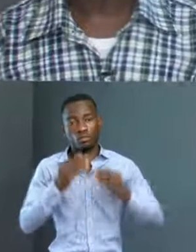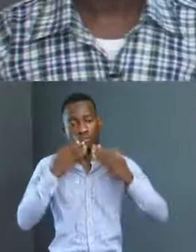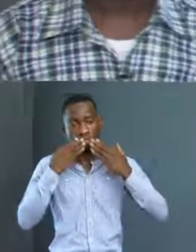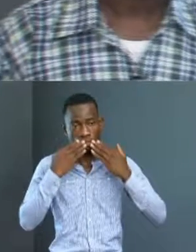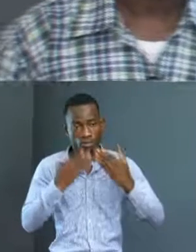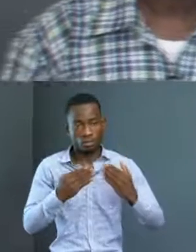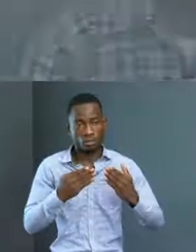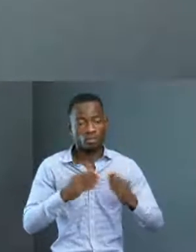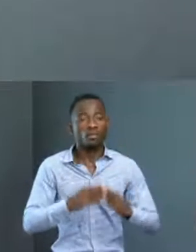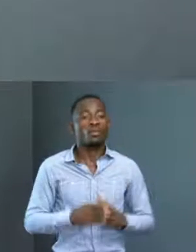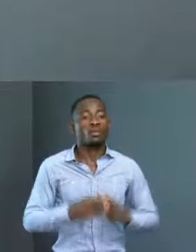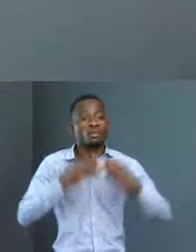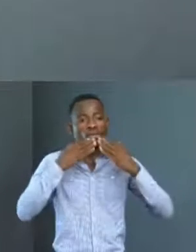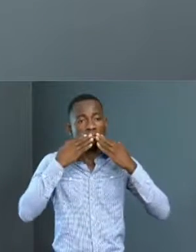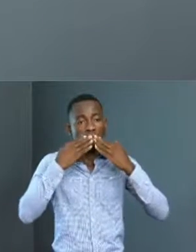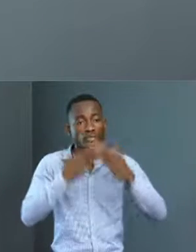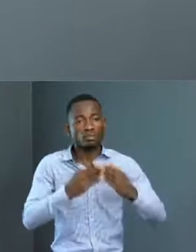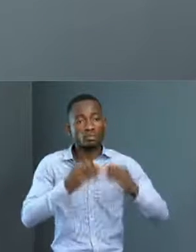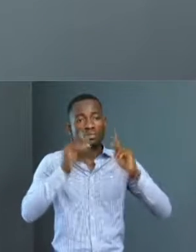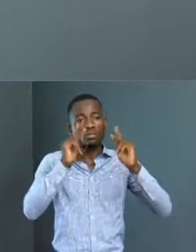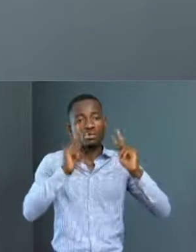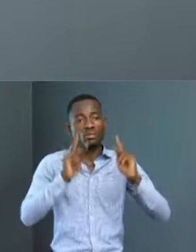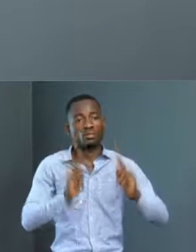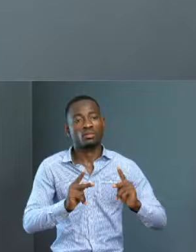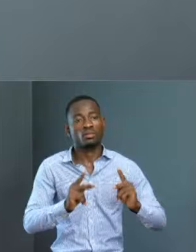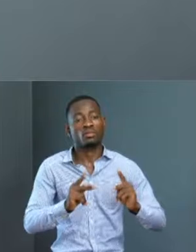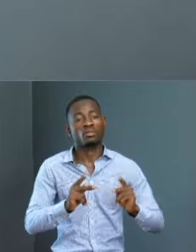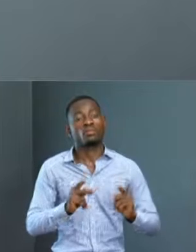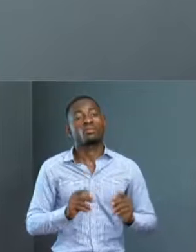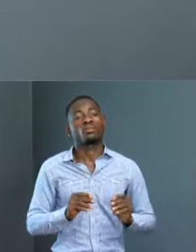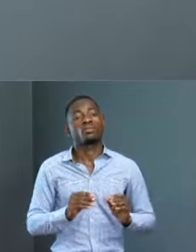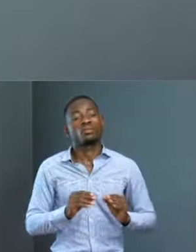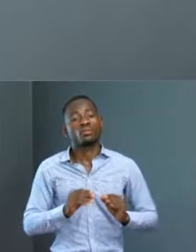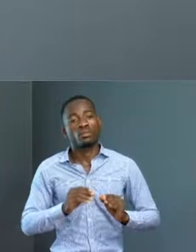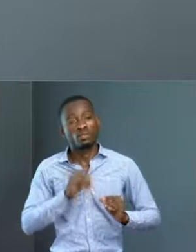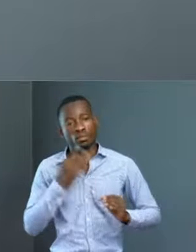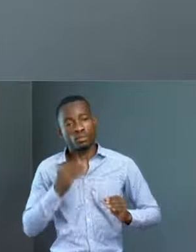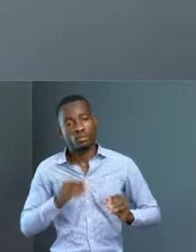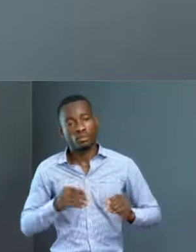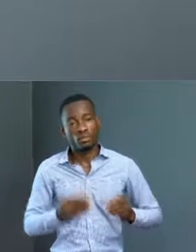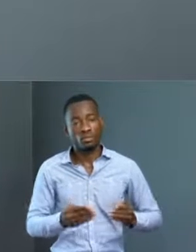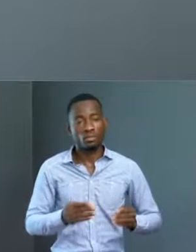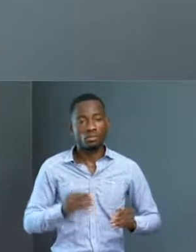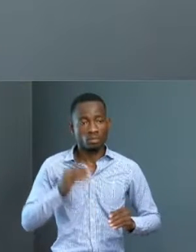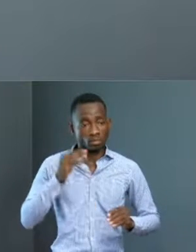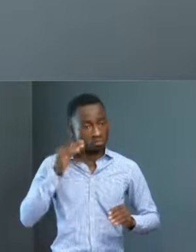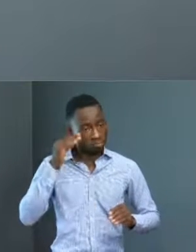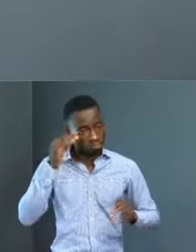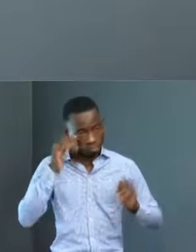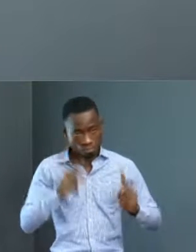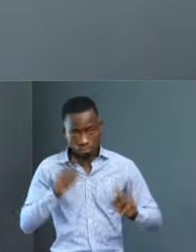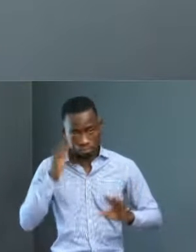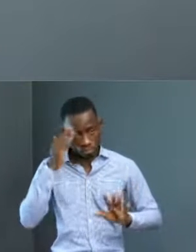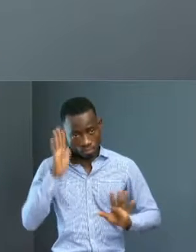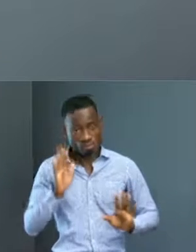remercie. Merci, professeur Pakoussi Tcha. Étant donné que nul ne connaît